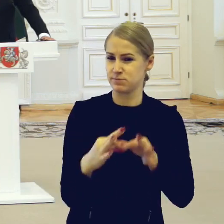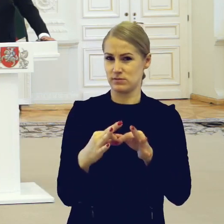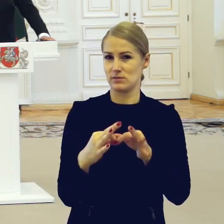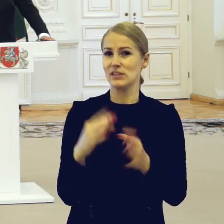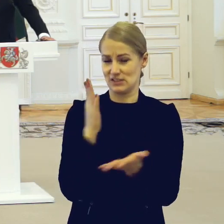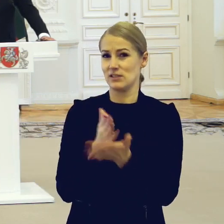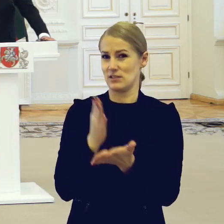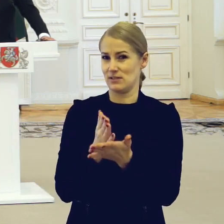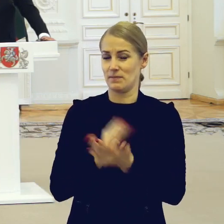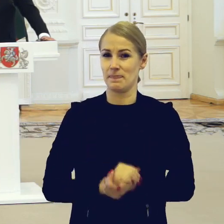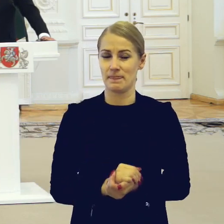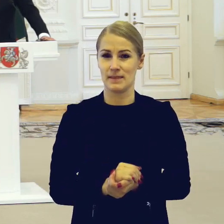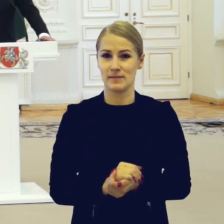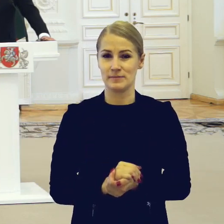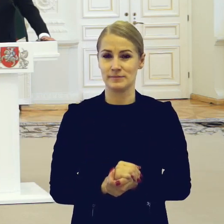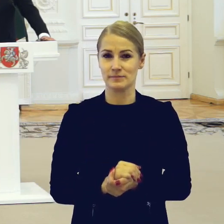Lietuva